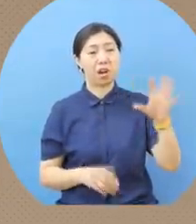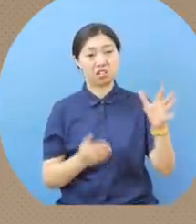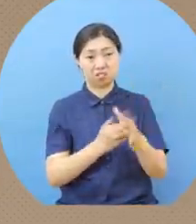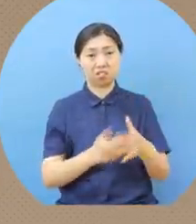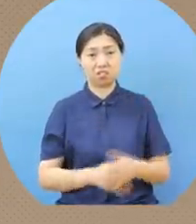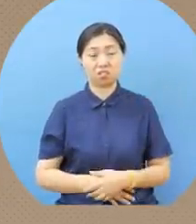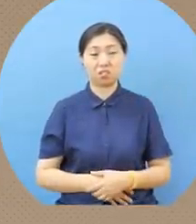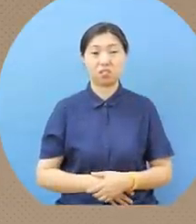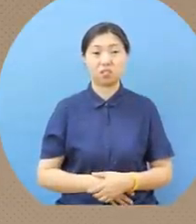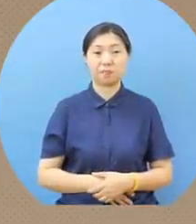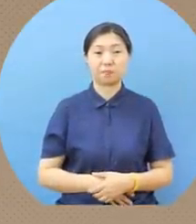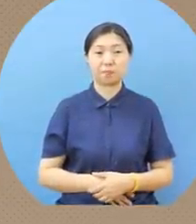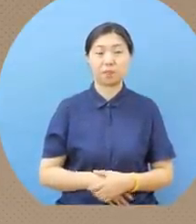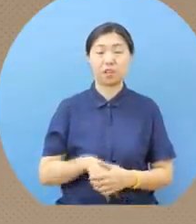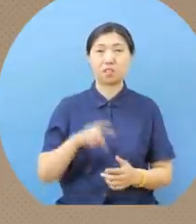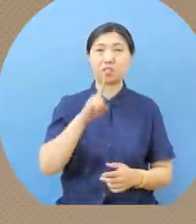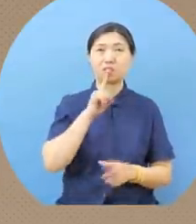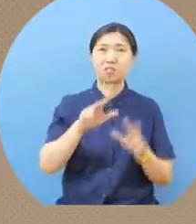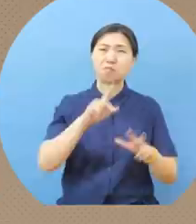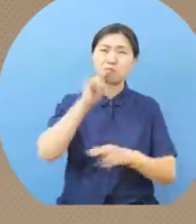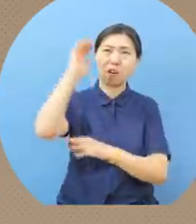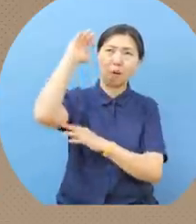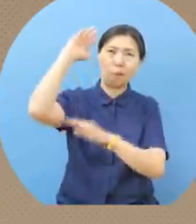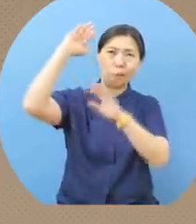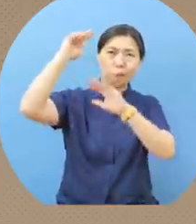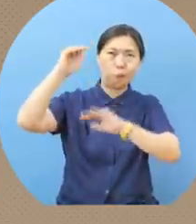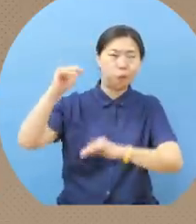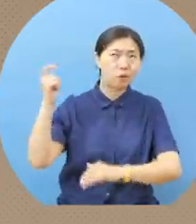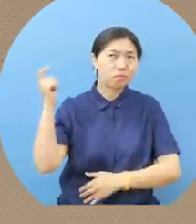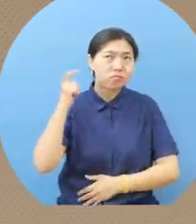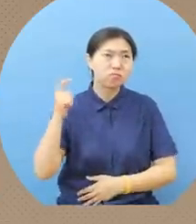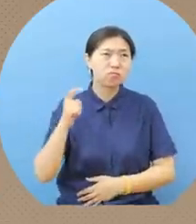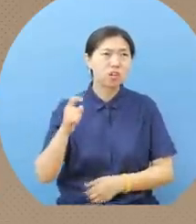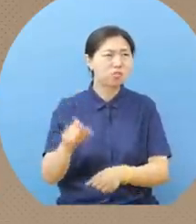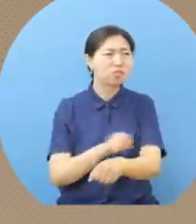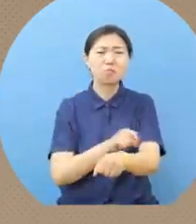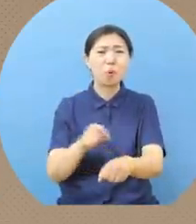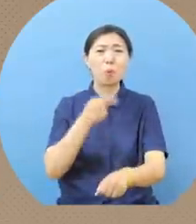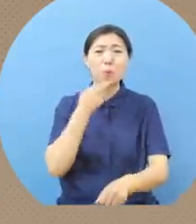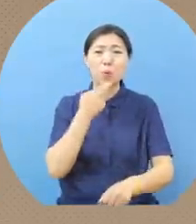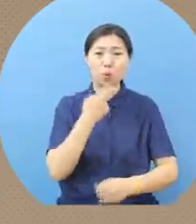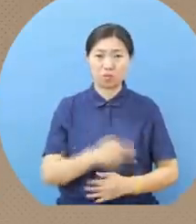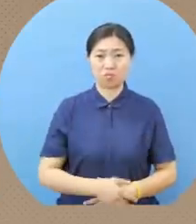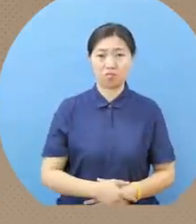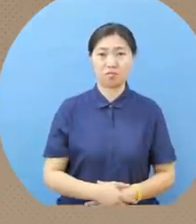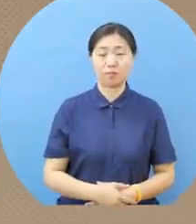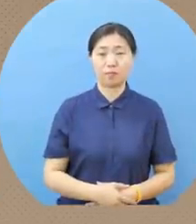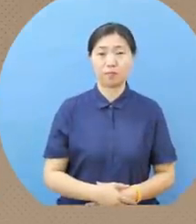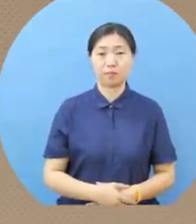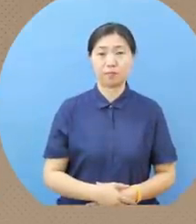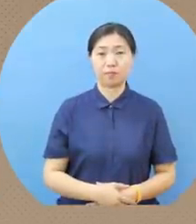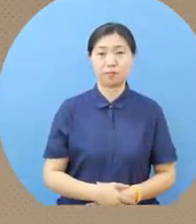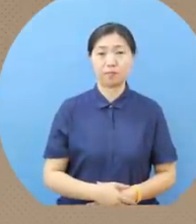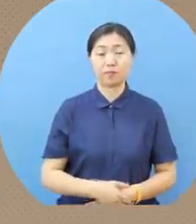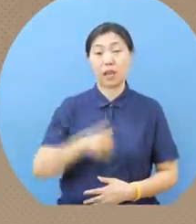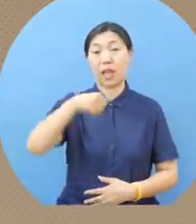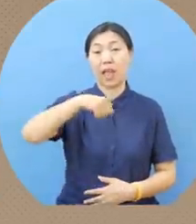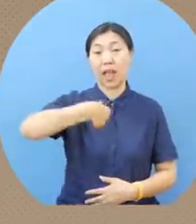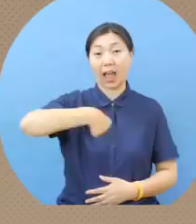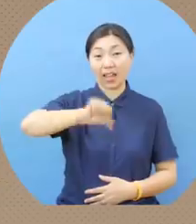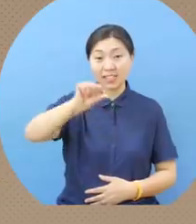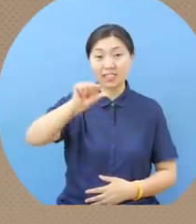이런 거 보니까 지금 얘기는 쭉 들었는데 별거 안무가 탕 정보 아